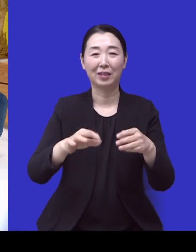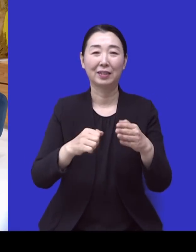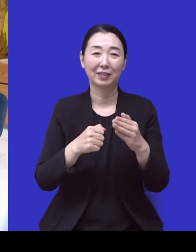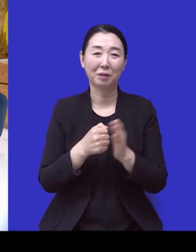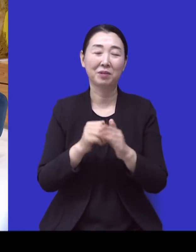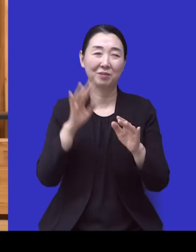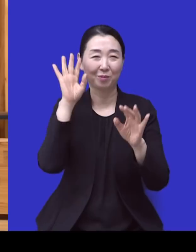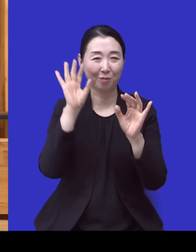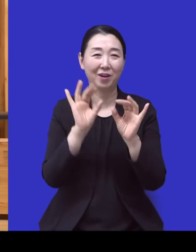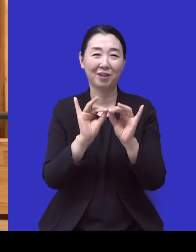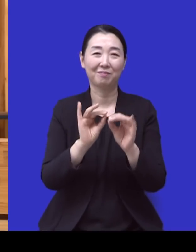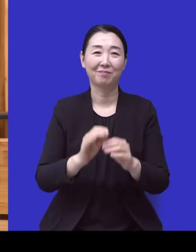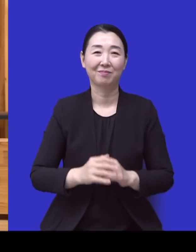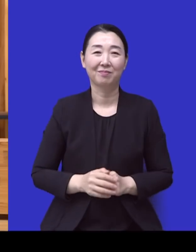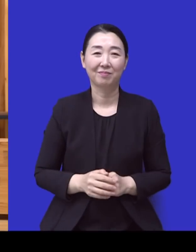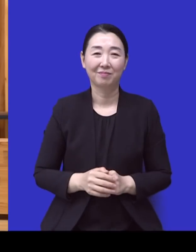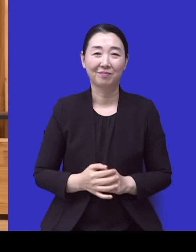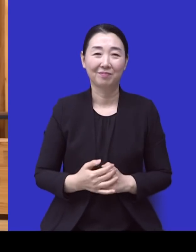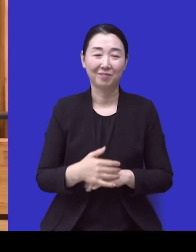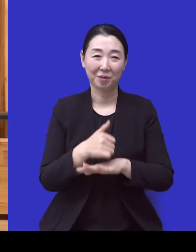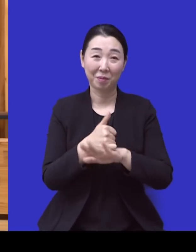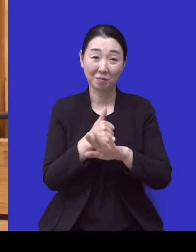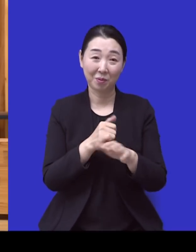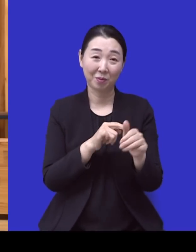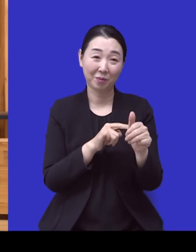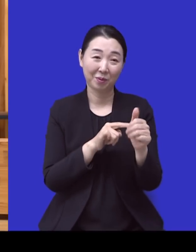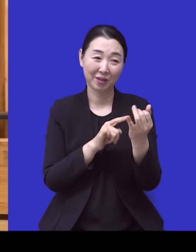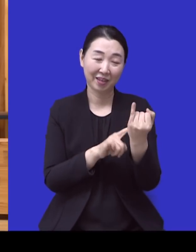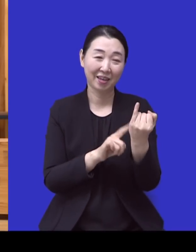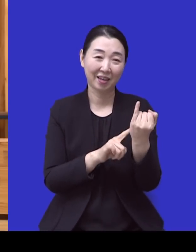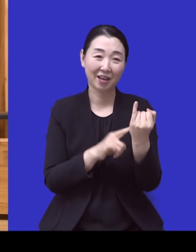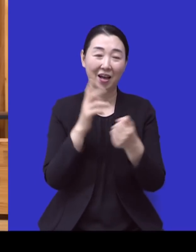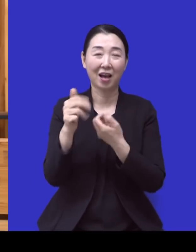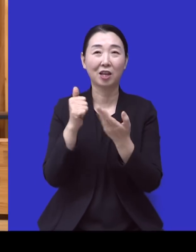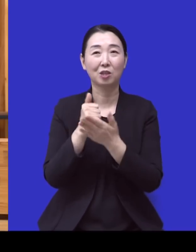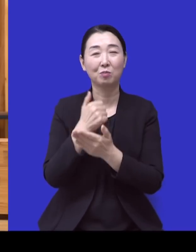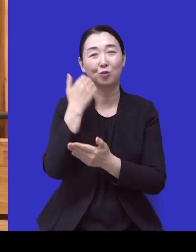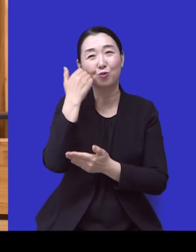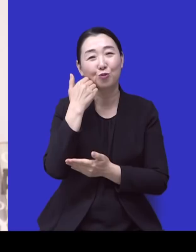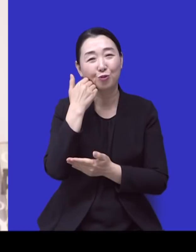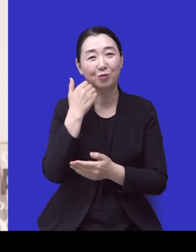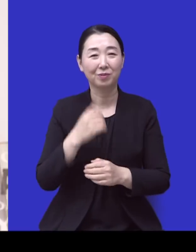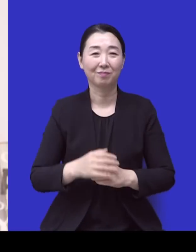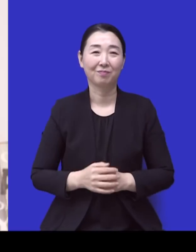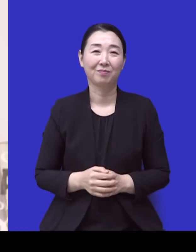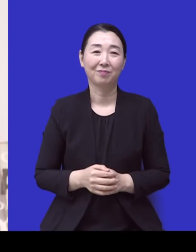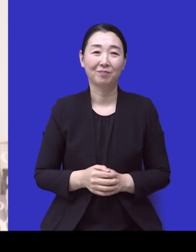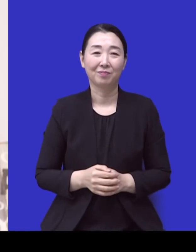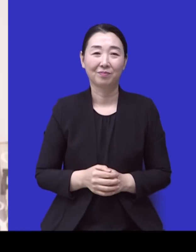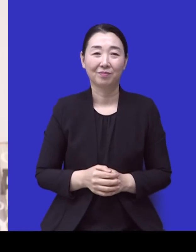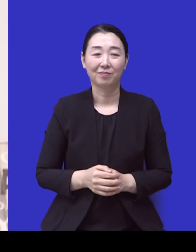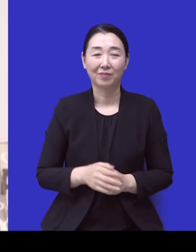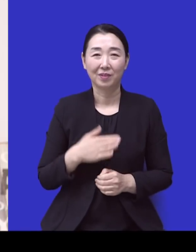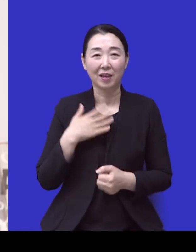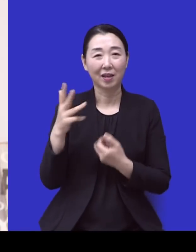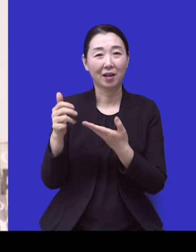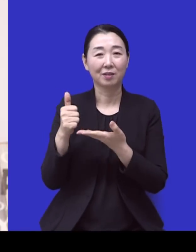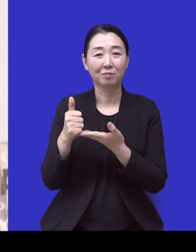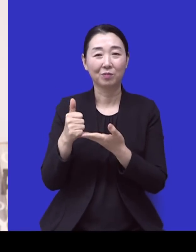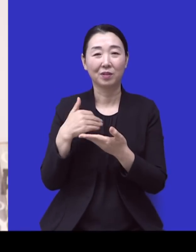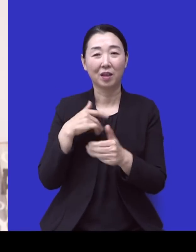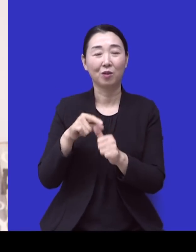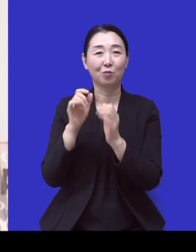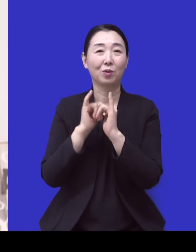다 공감이 되죠. 우리 마지막으로 우리 K 양에게 하나님은 어떤 존재일까요? 저에게 하나님은